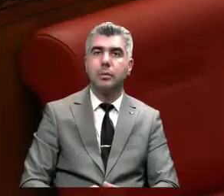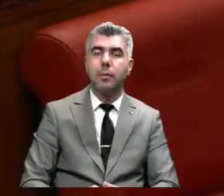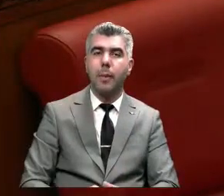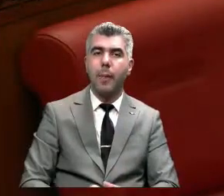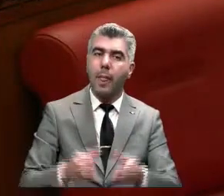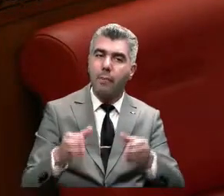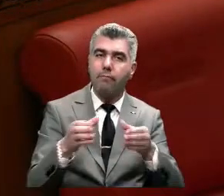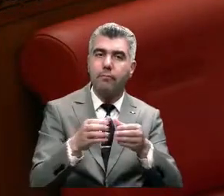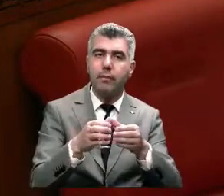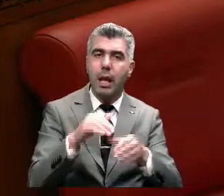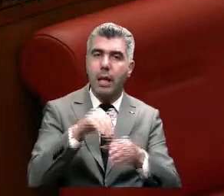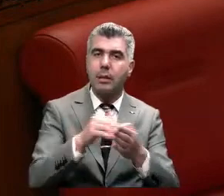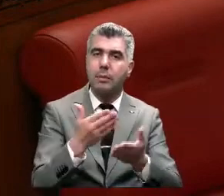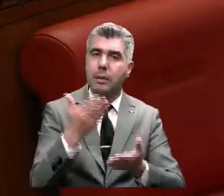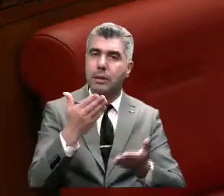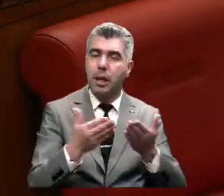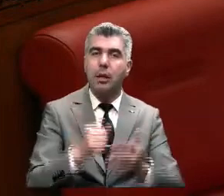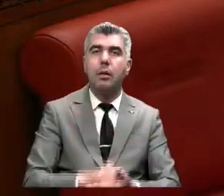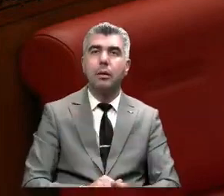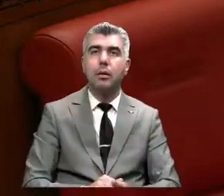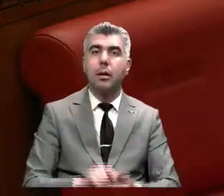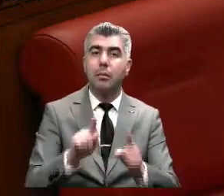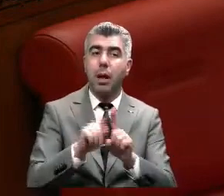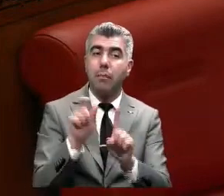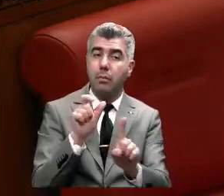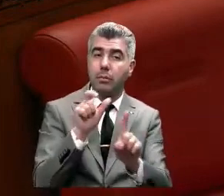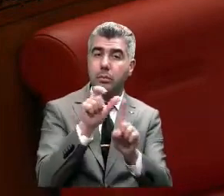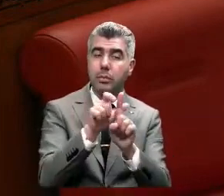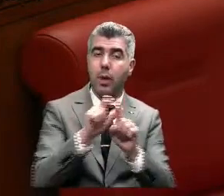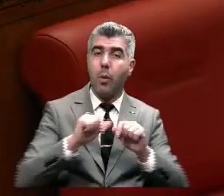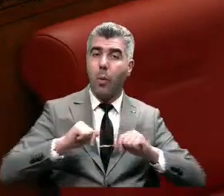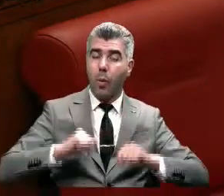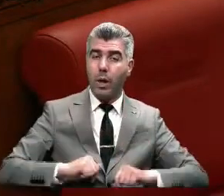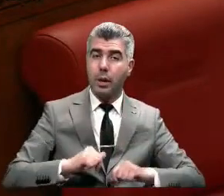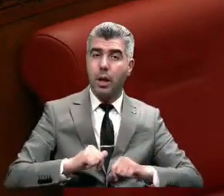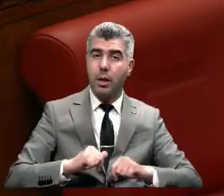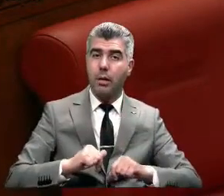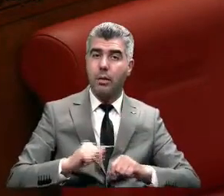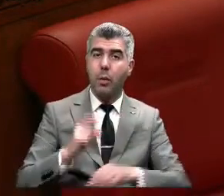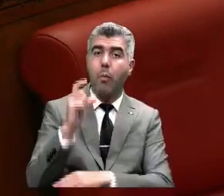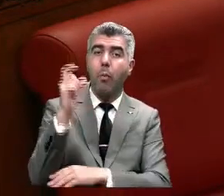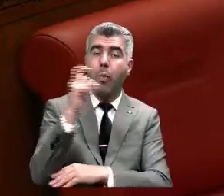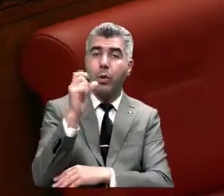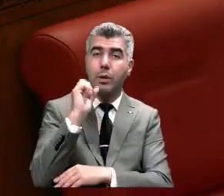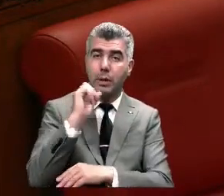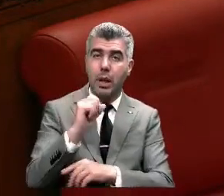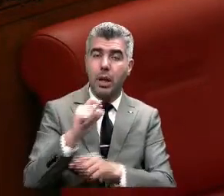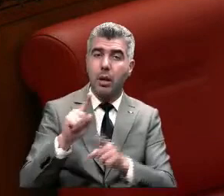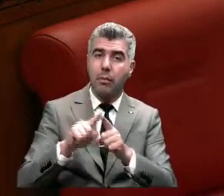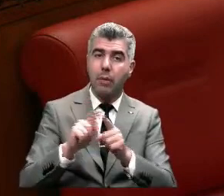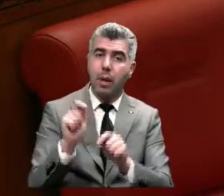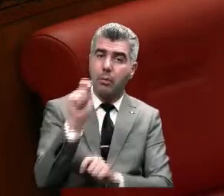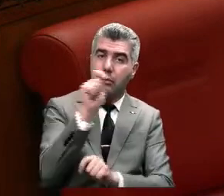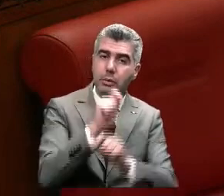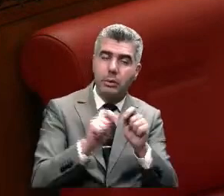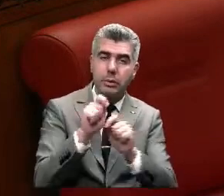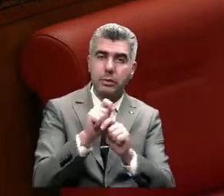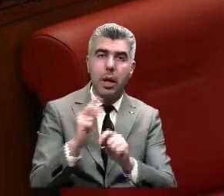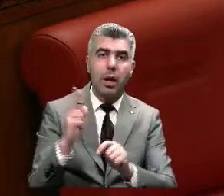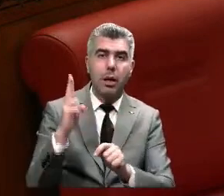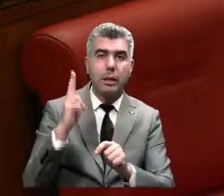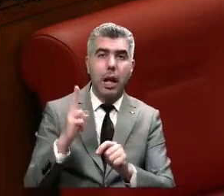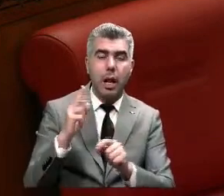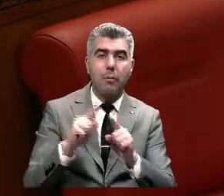فريقه. يحظى هذا المجال باهتمام وعناية خاصين من الوزارة التي ضمنت خطة الارتقاء بالمساجد التي أطلقتها